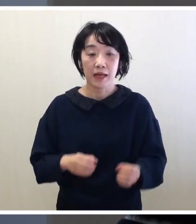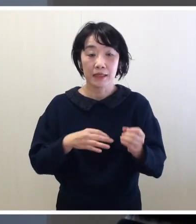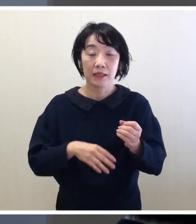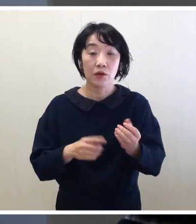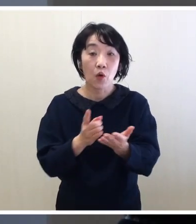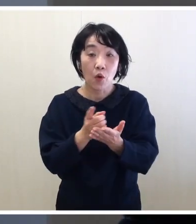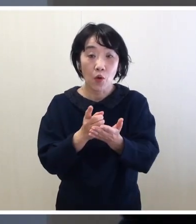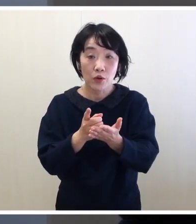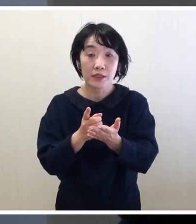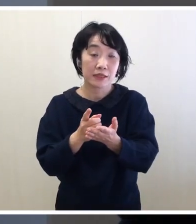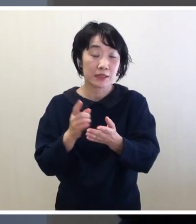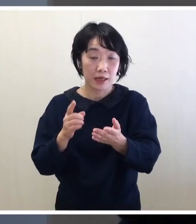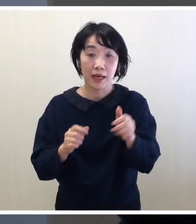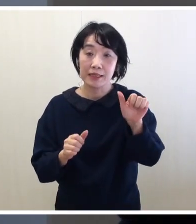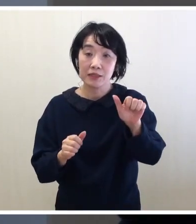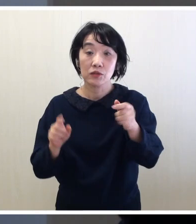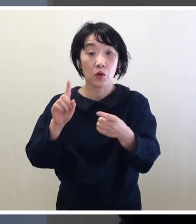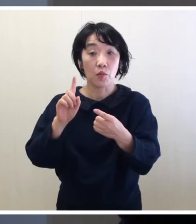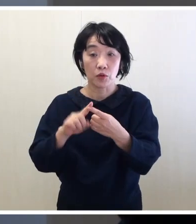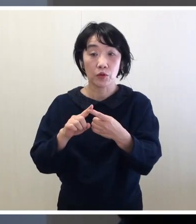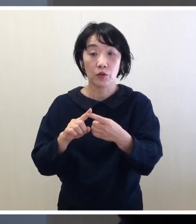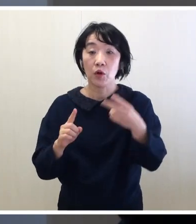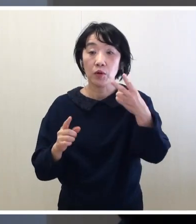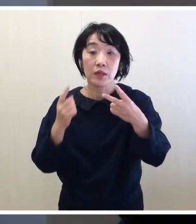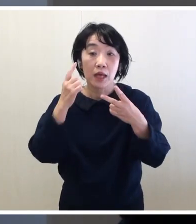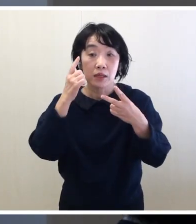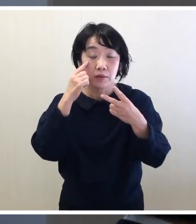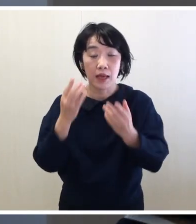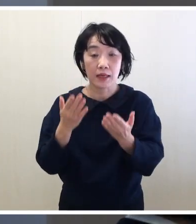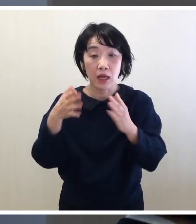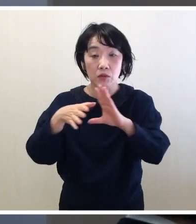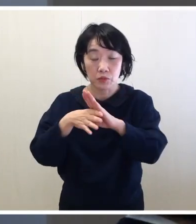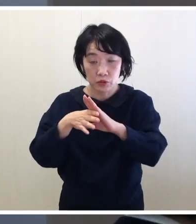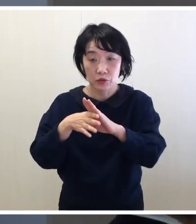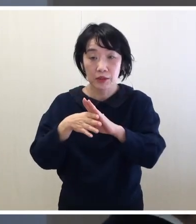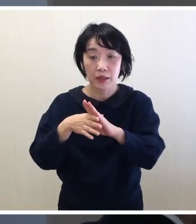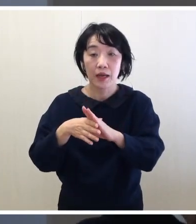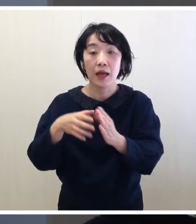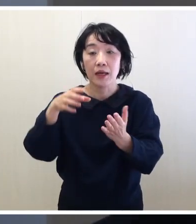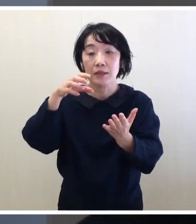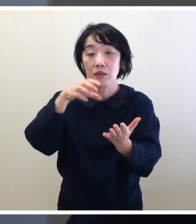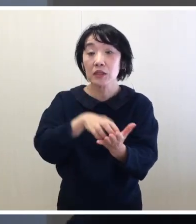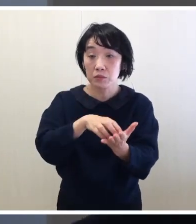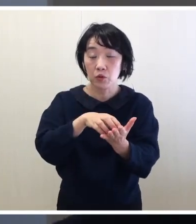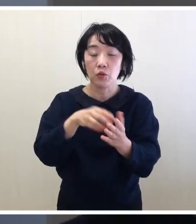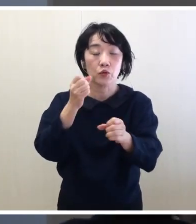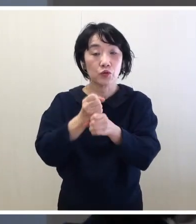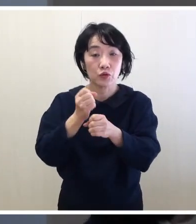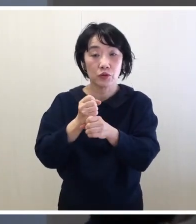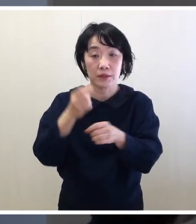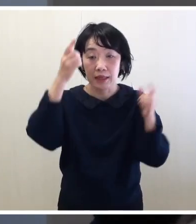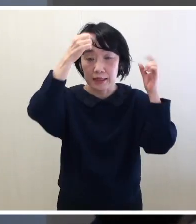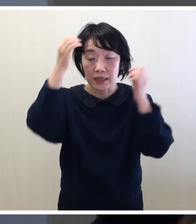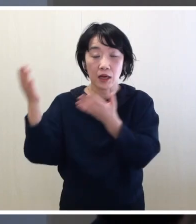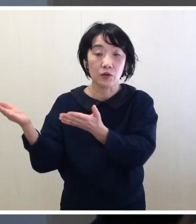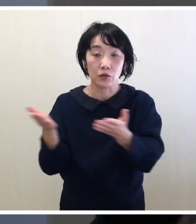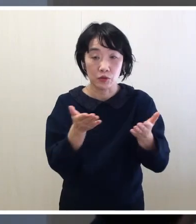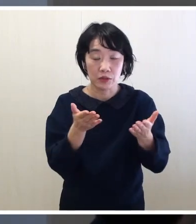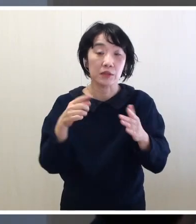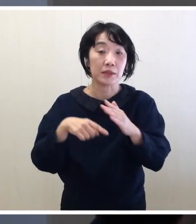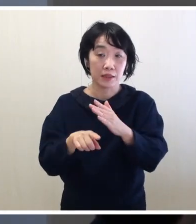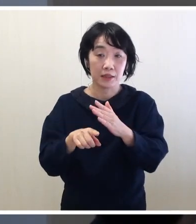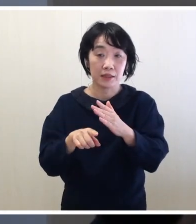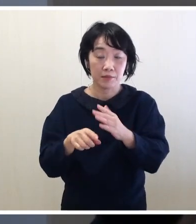がその基本方針に定めた5つの基本目標ですが、この2つ目に学術文化拠点のシンボルの創出ということで大学誘